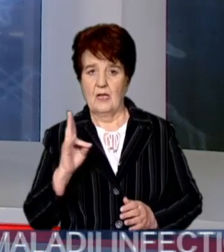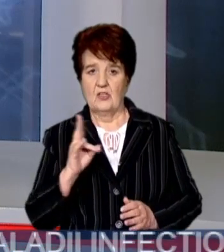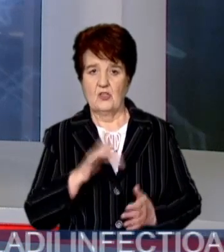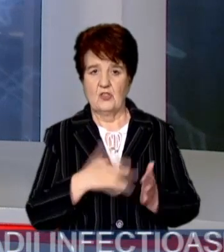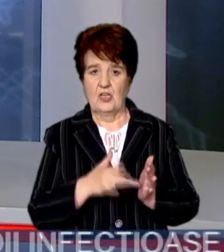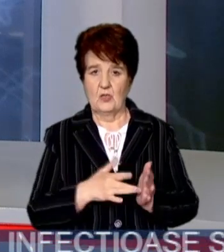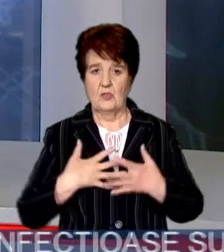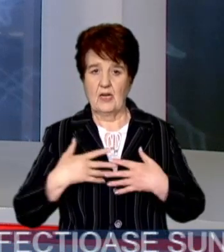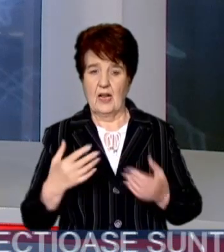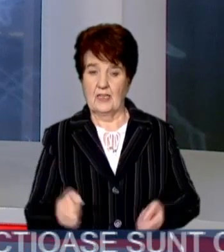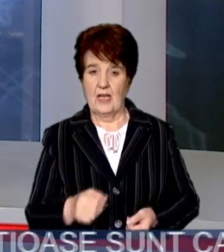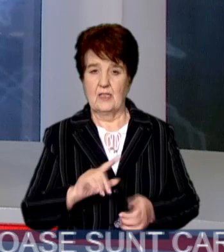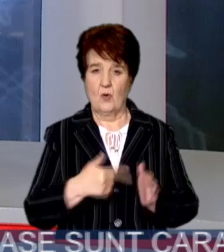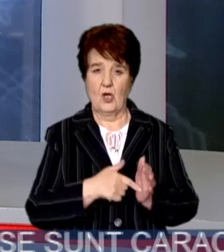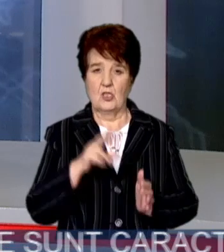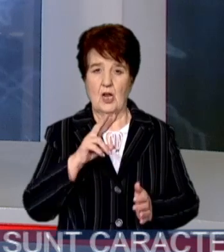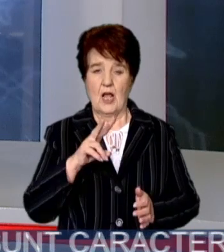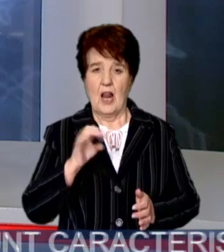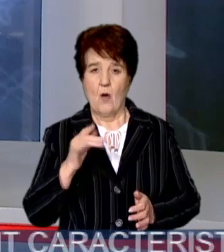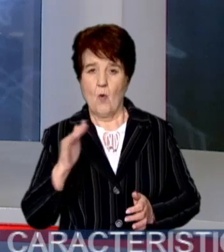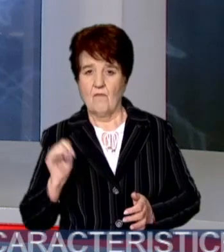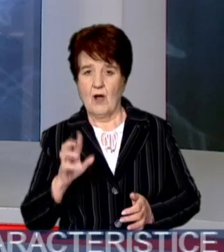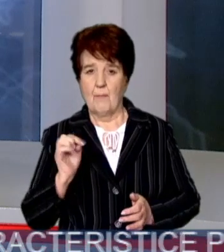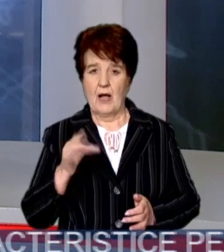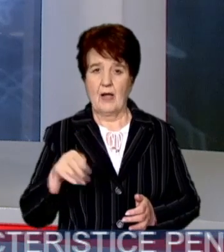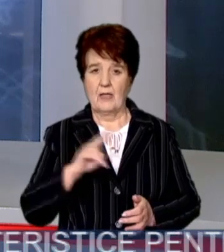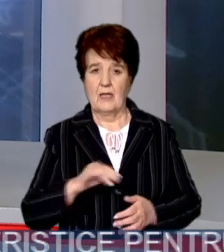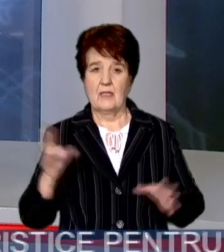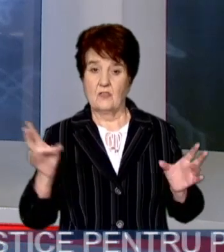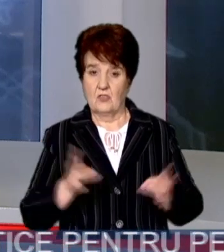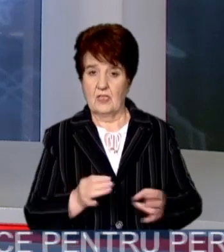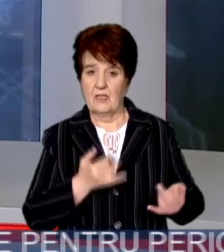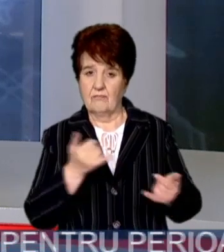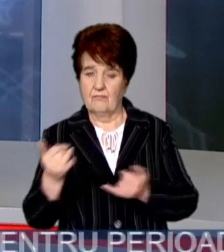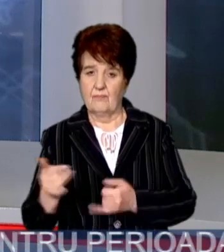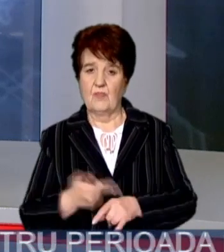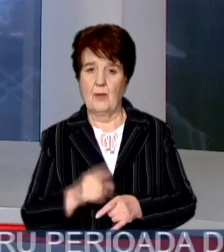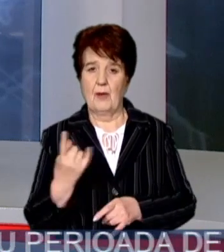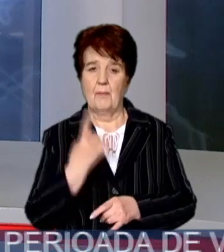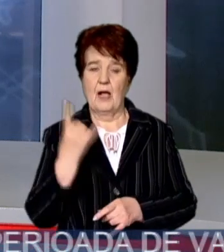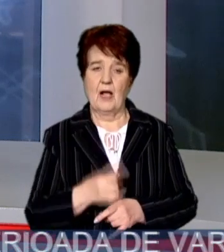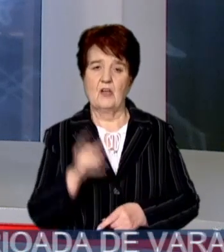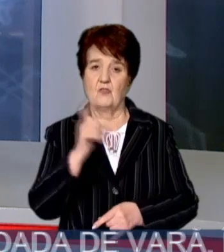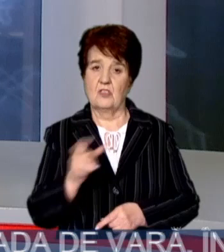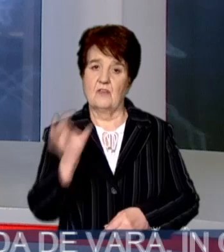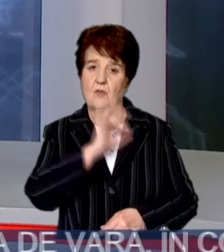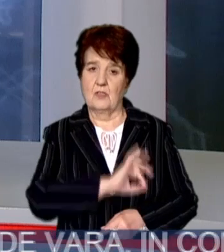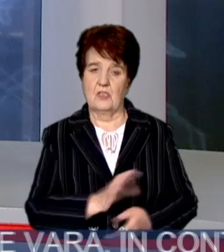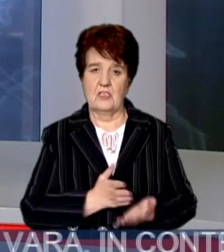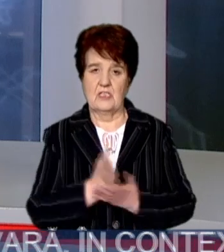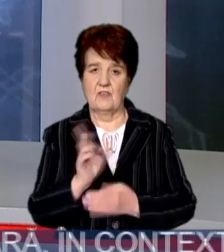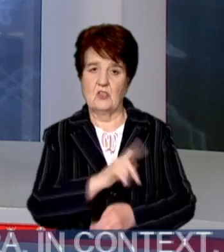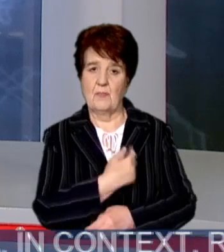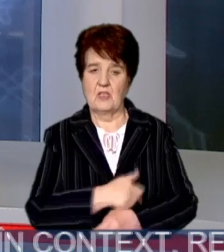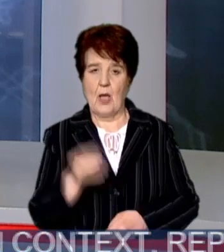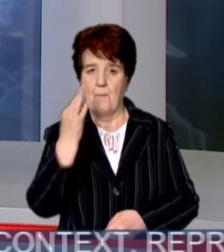din orașul Leova și satul Bardar vor fi dotate cu utilaje moderne de necesitate primară. Astfel, cetățenii vor beneficia de servicii